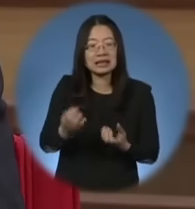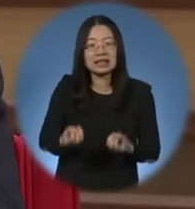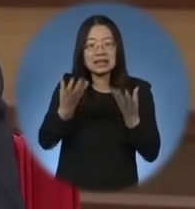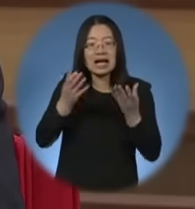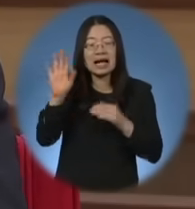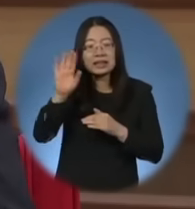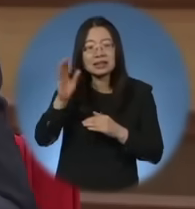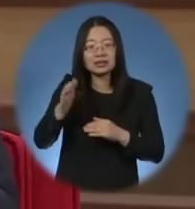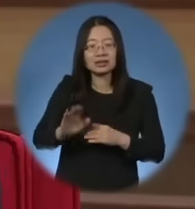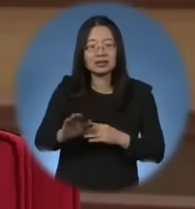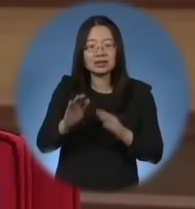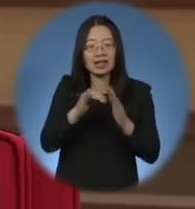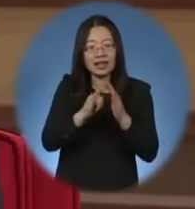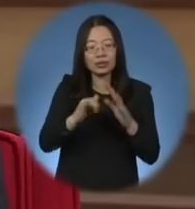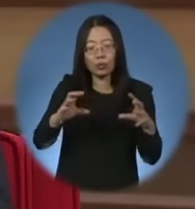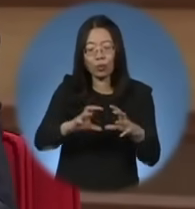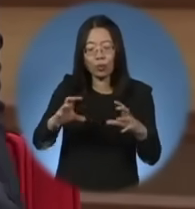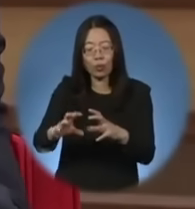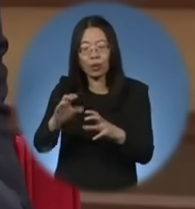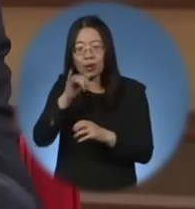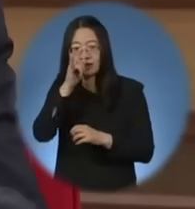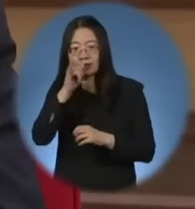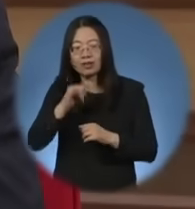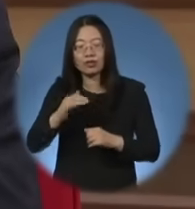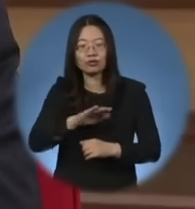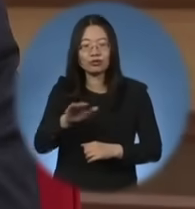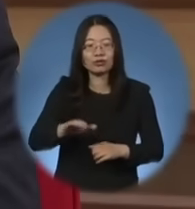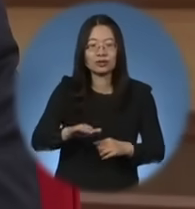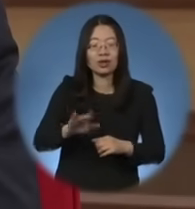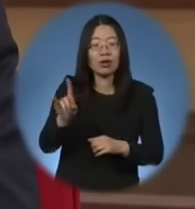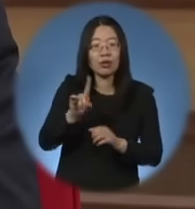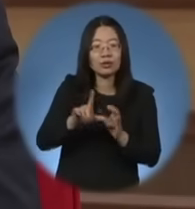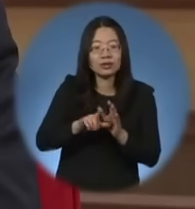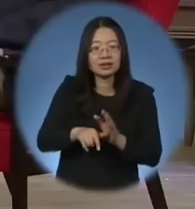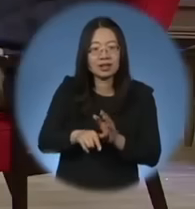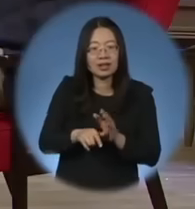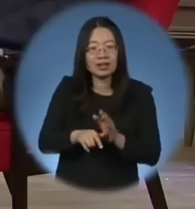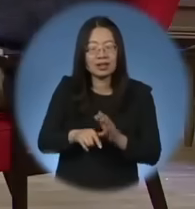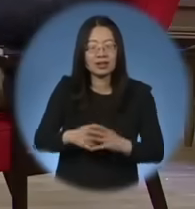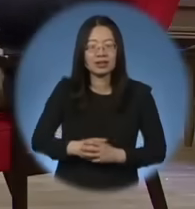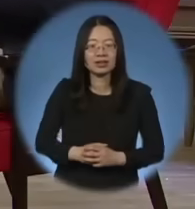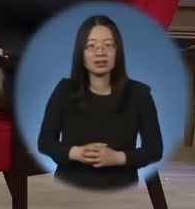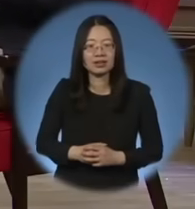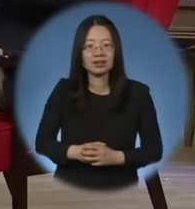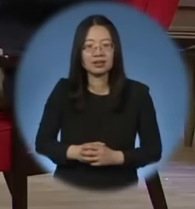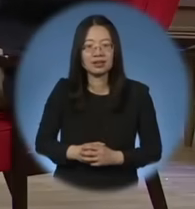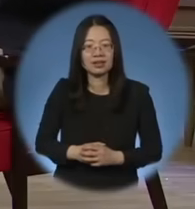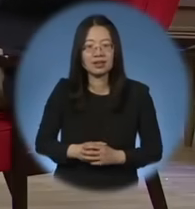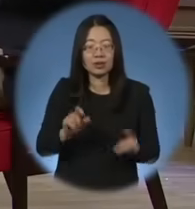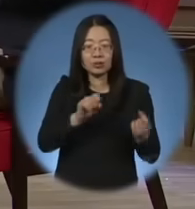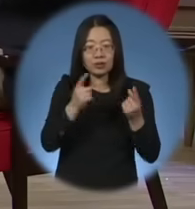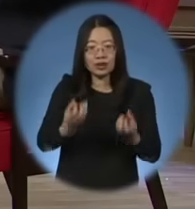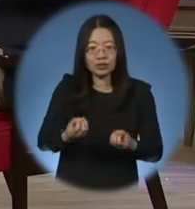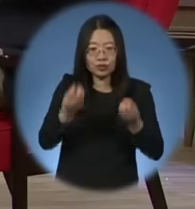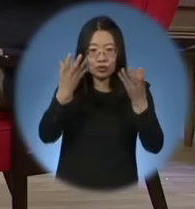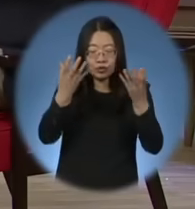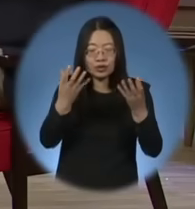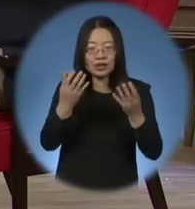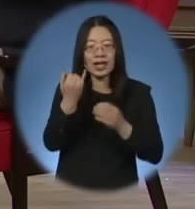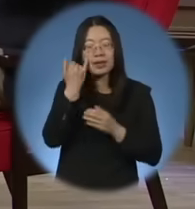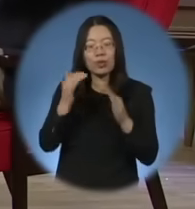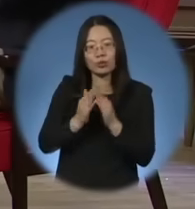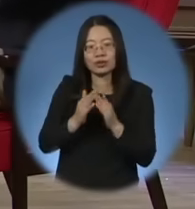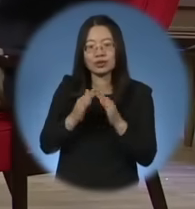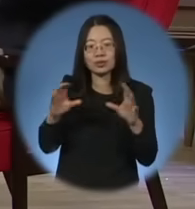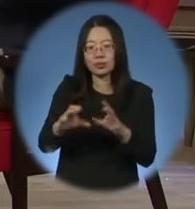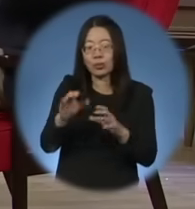하지만 명절 때는 가족 길이 모이지 않아요 모이죠네 우리 오느 때 뭐 이스나 부활 절이나 이모